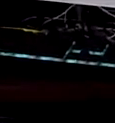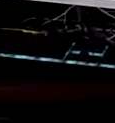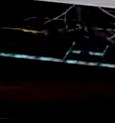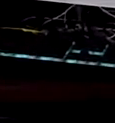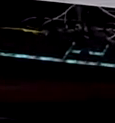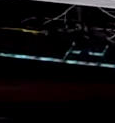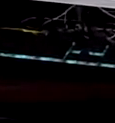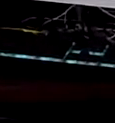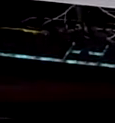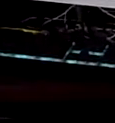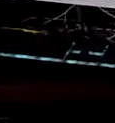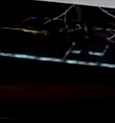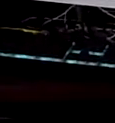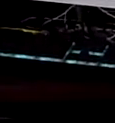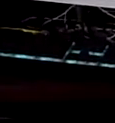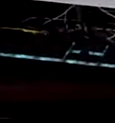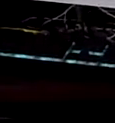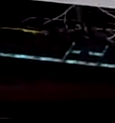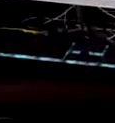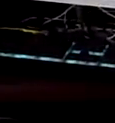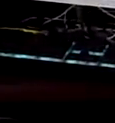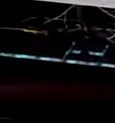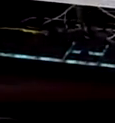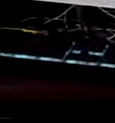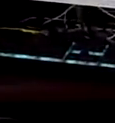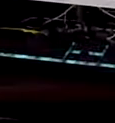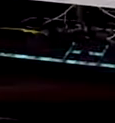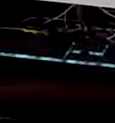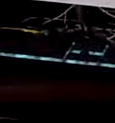Yun po guys, no? Guys, yan po guys,